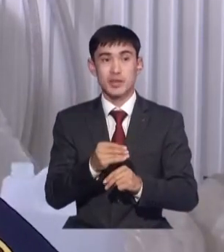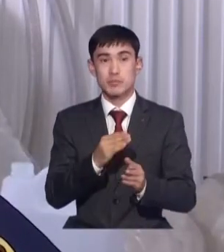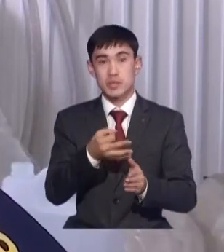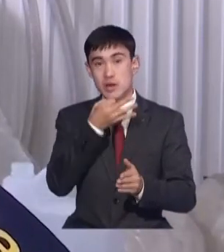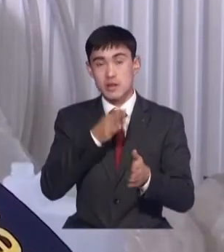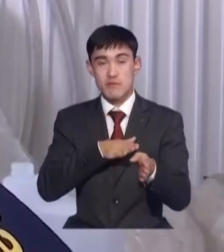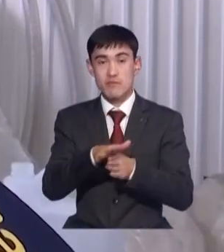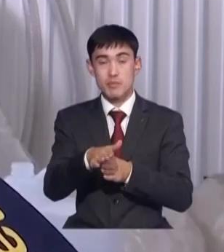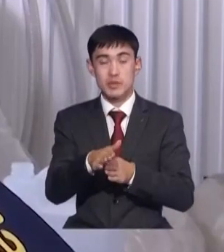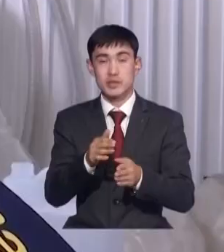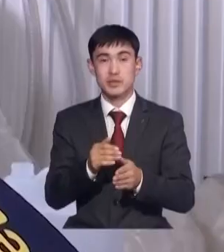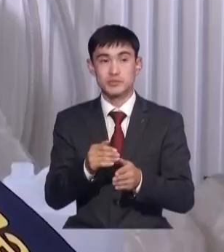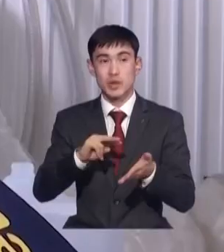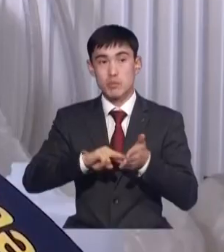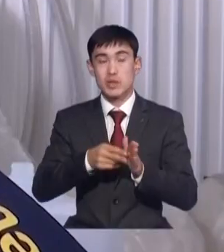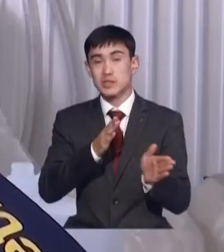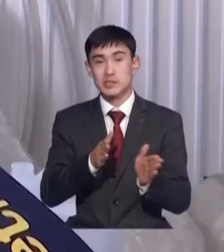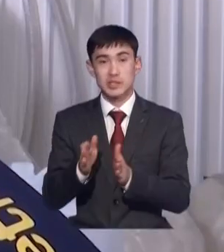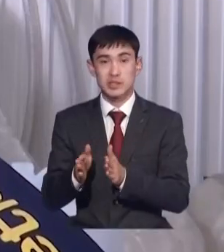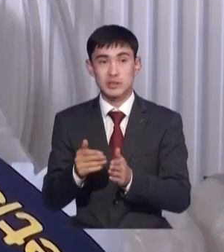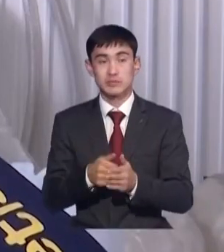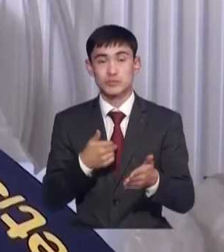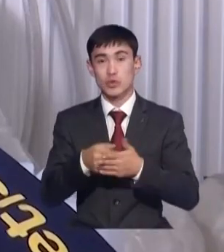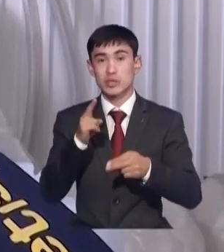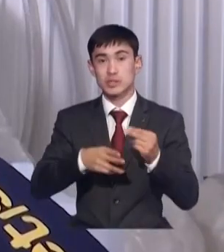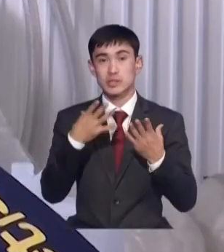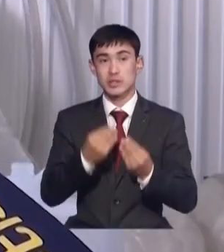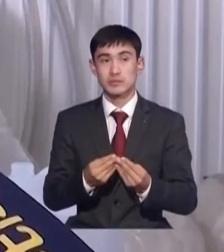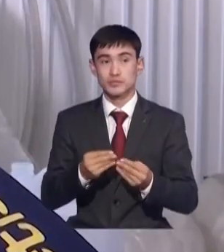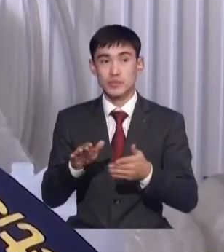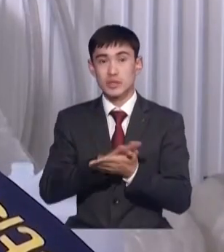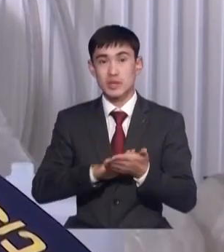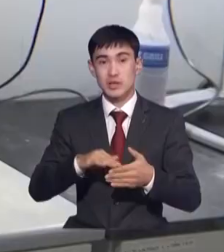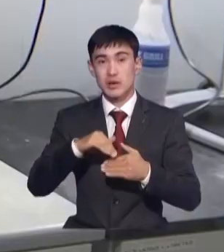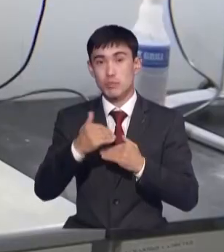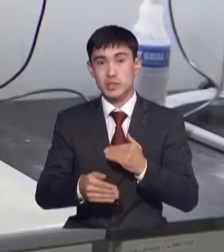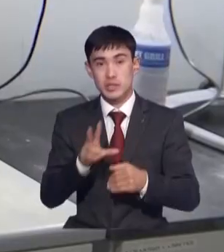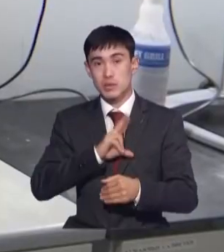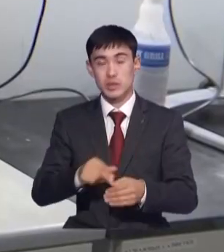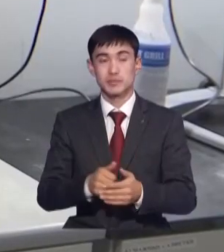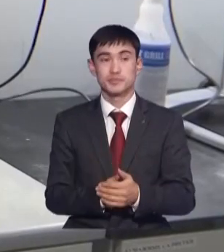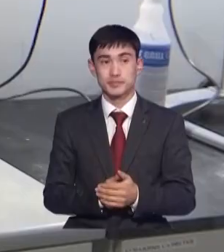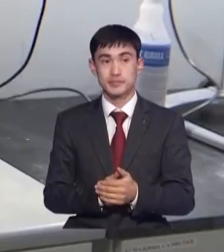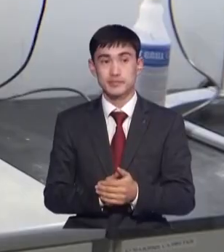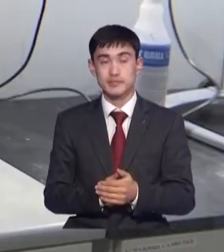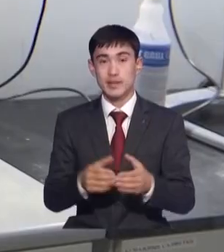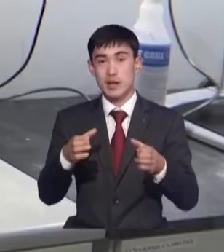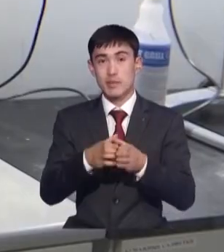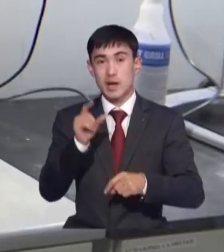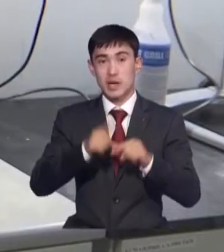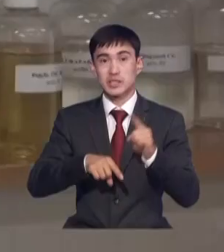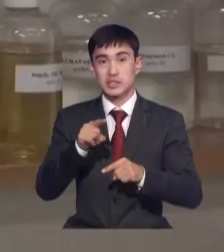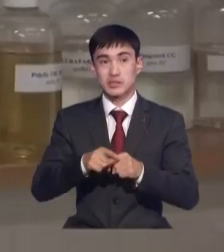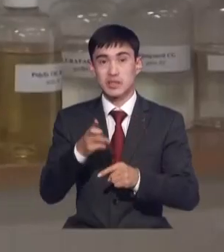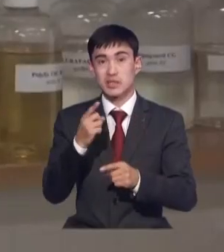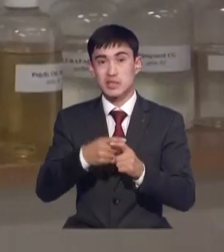было выполнено, чтобы план сделали к концу рабочего дня. Чтобы никаких срывов не было. Доля компании на отечественном рынке